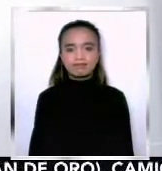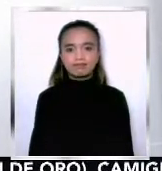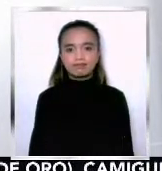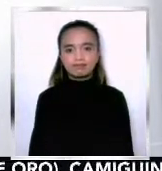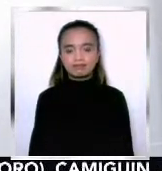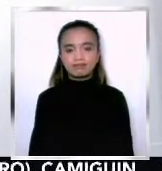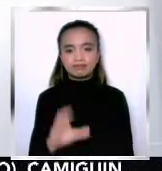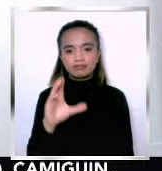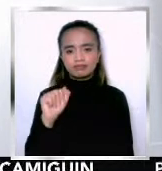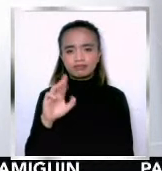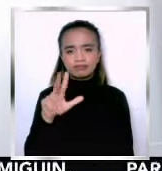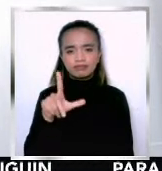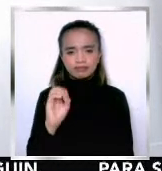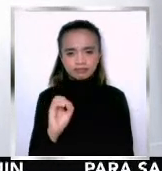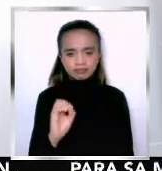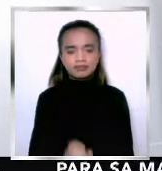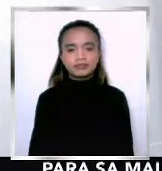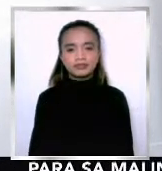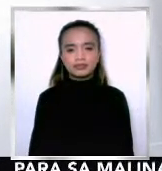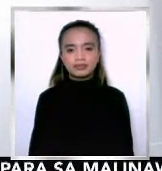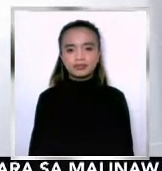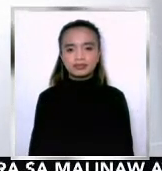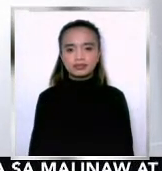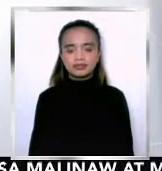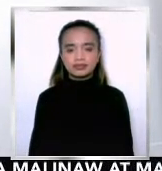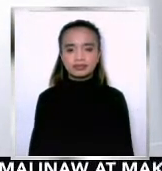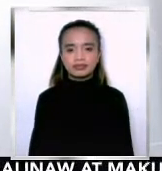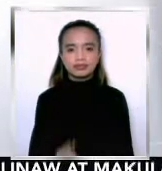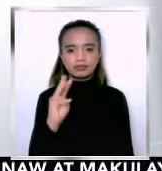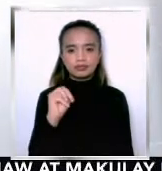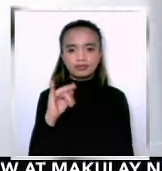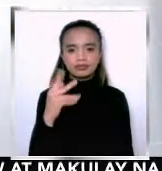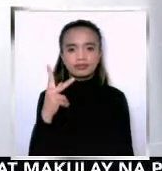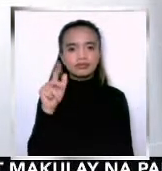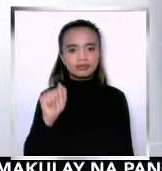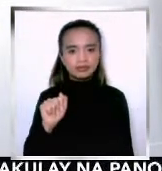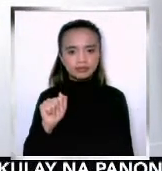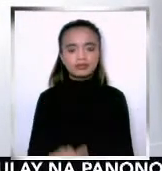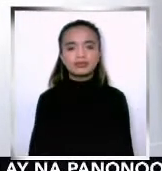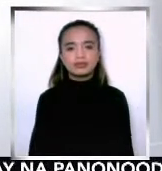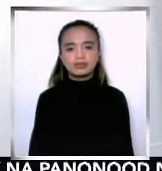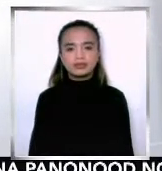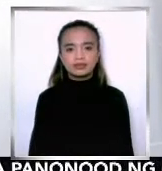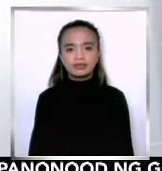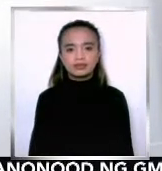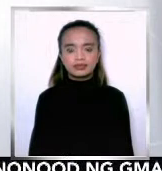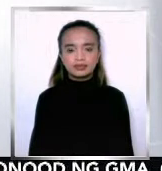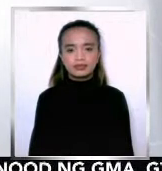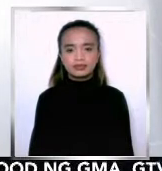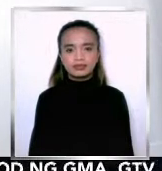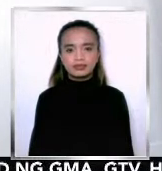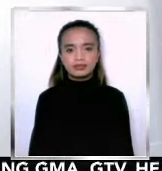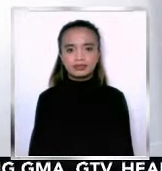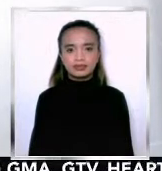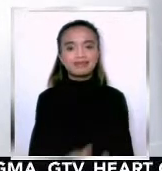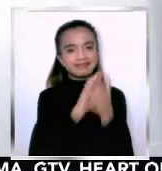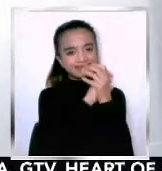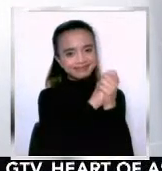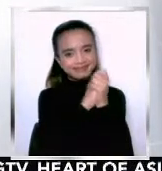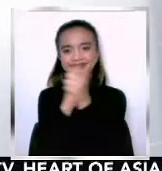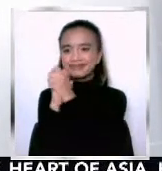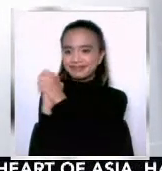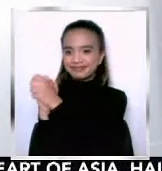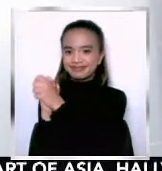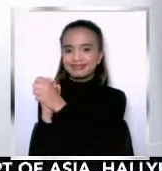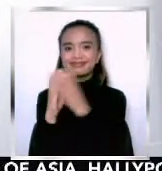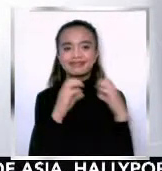Bascones, Mika Forbes, Army Sinuhin, Severino Niala Jr. Congratulations mga kapuso!